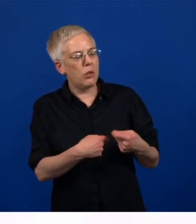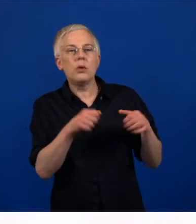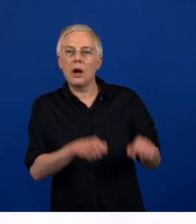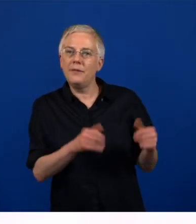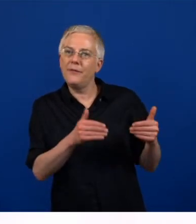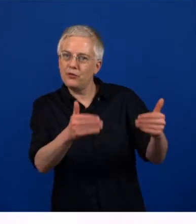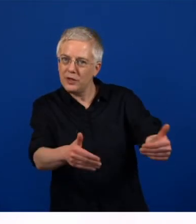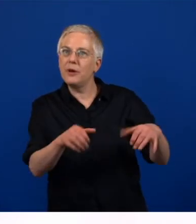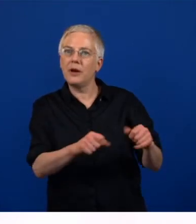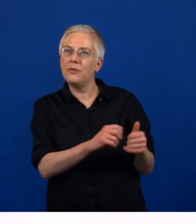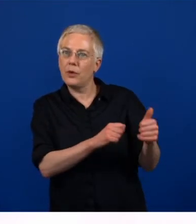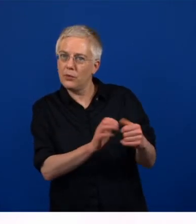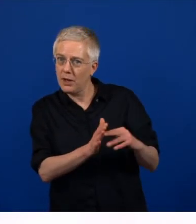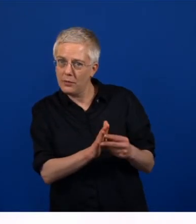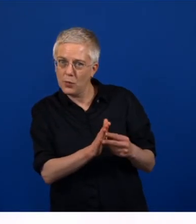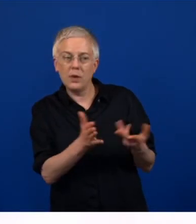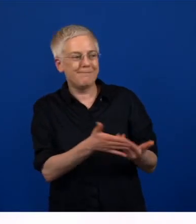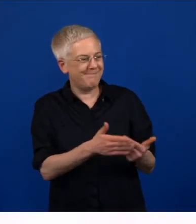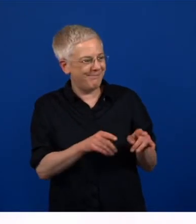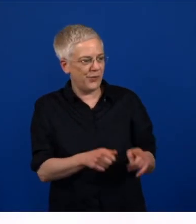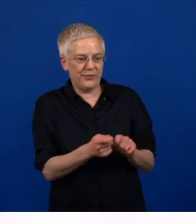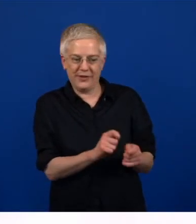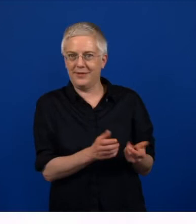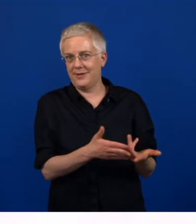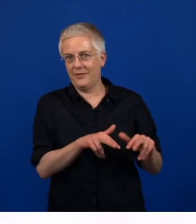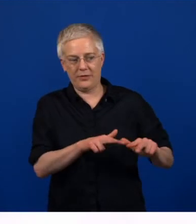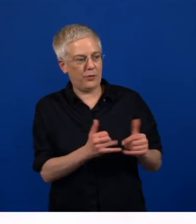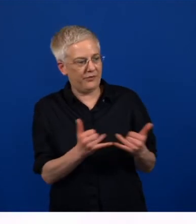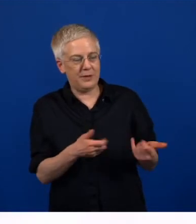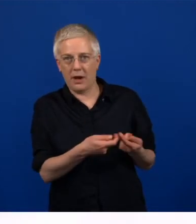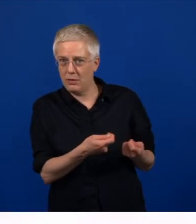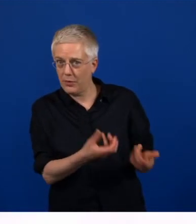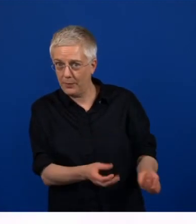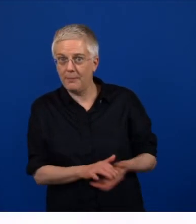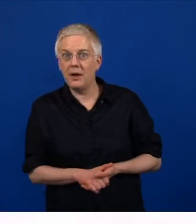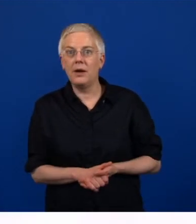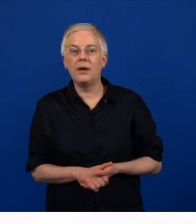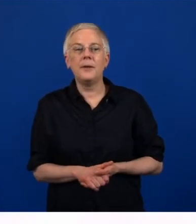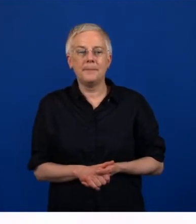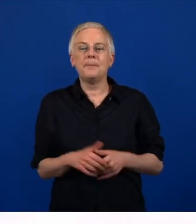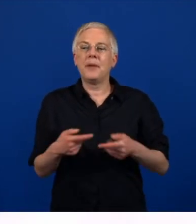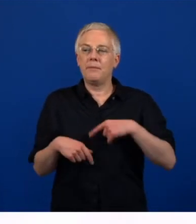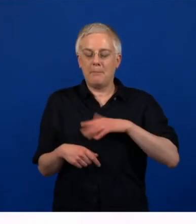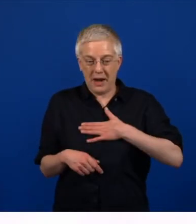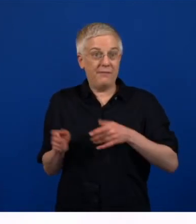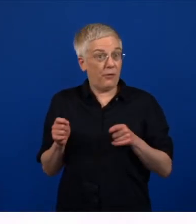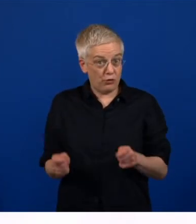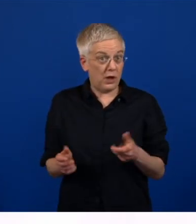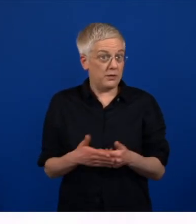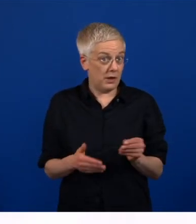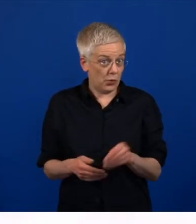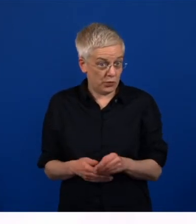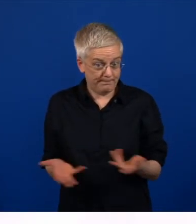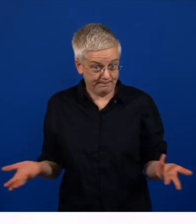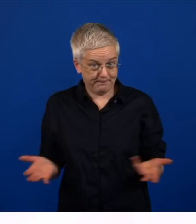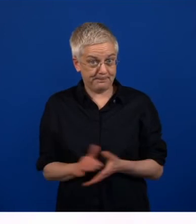Und wir wollen versuchen, ländereinheitlich zu agieren. Ich schlage vor, dass wir einerseits sagen,